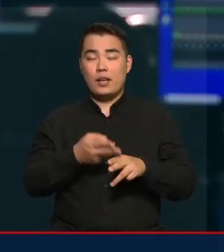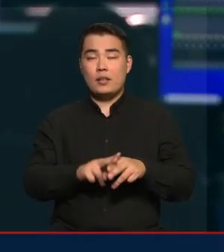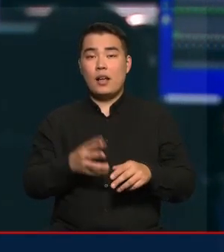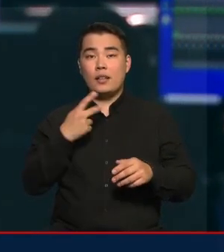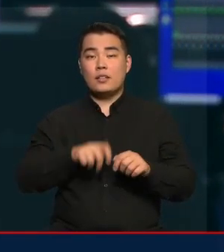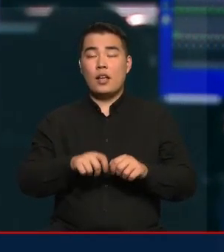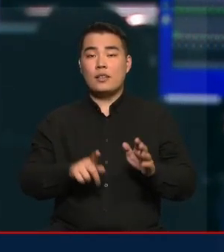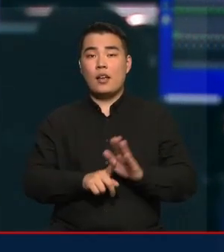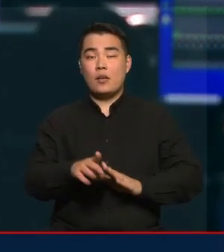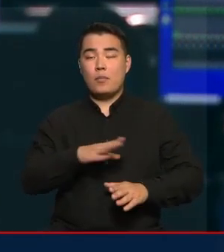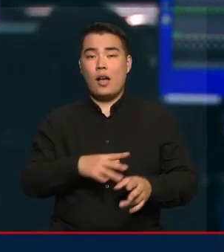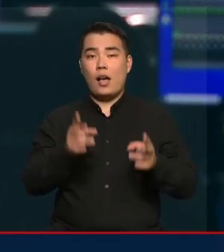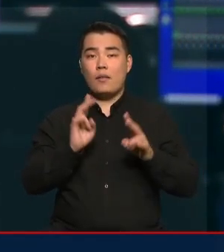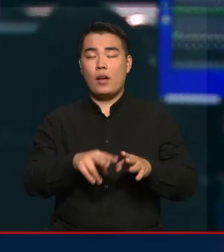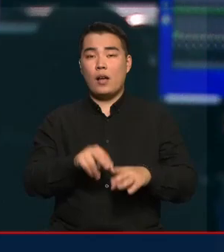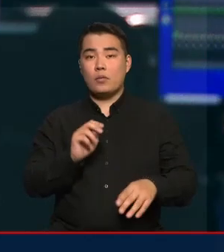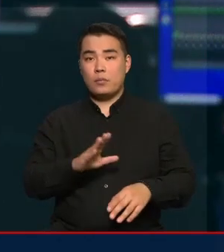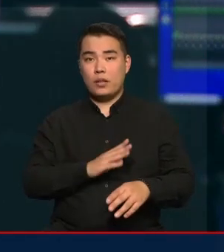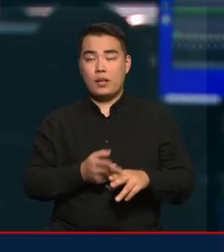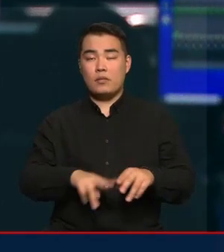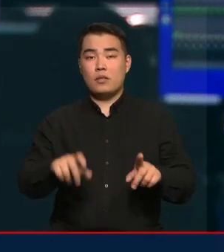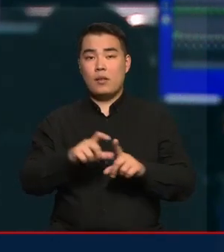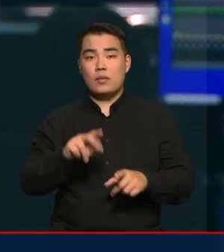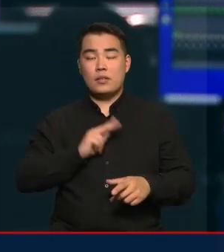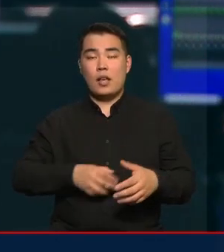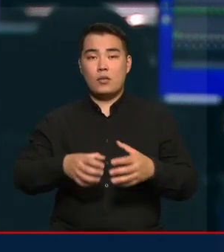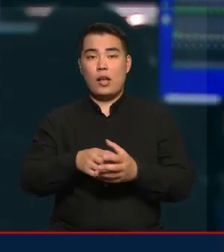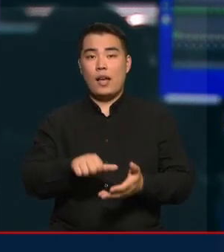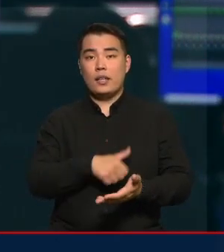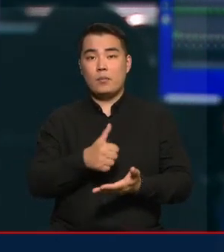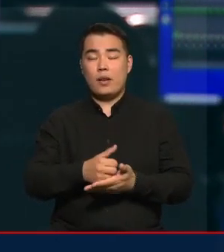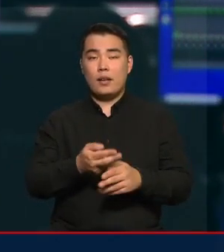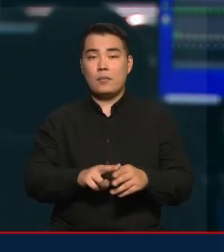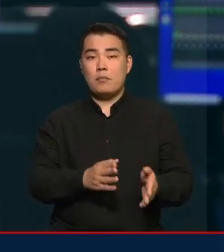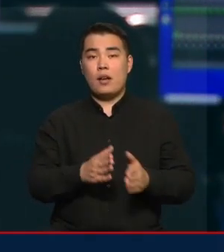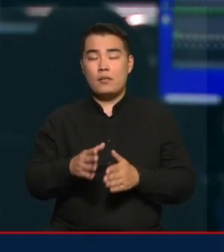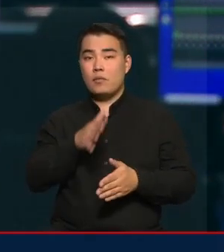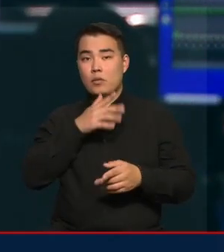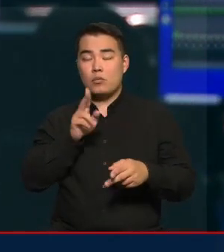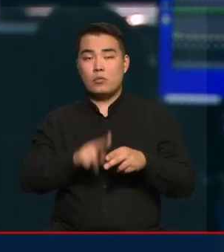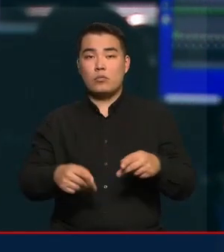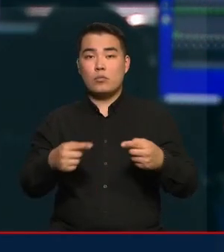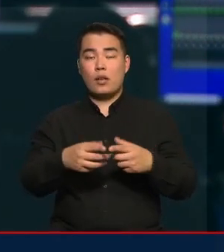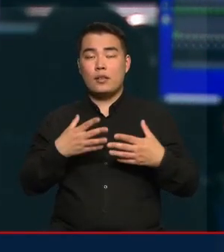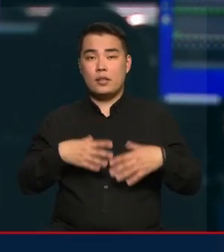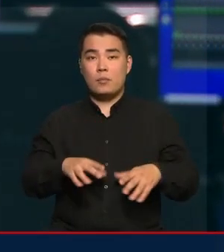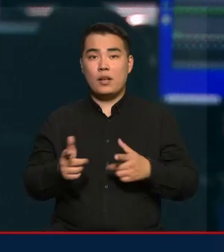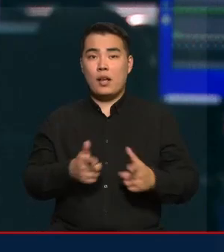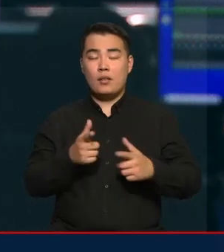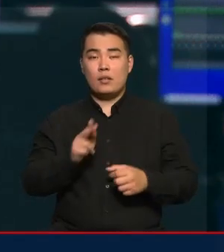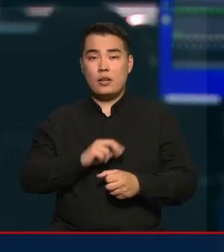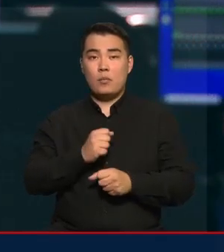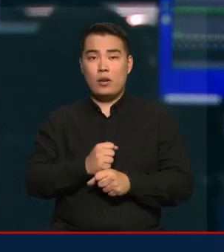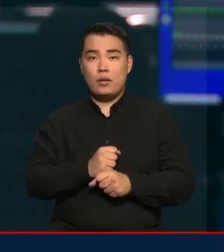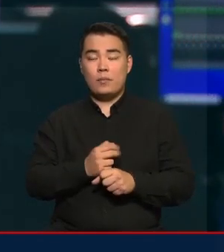котла произошло аварийное отключение по словам сотрудников акимата подрядчик не завершил в срок подготов подготовительной